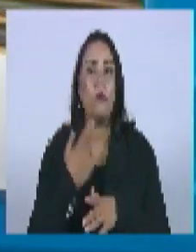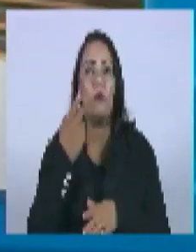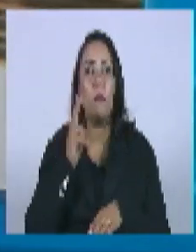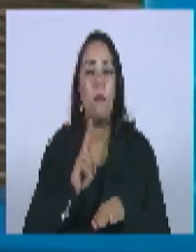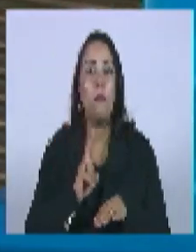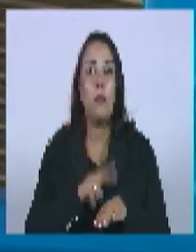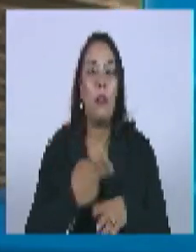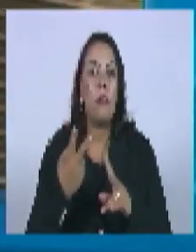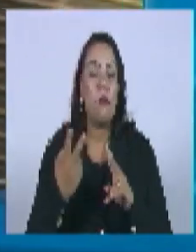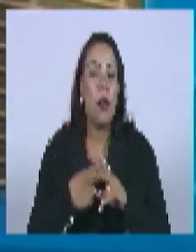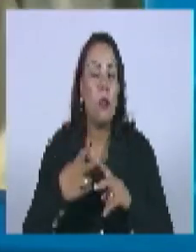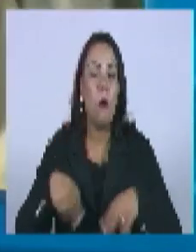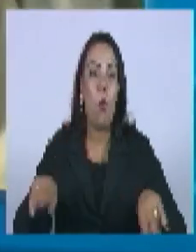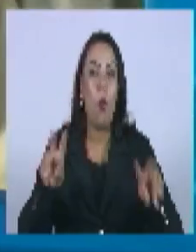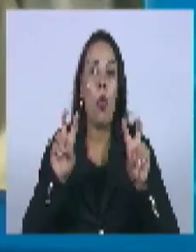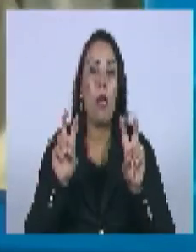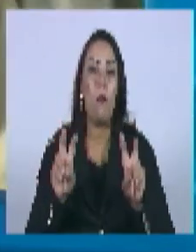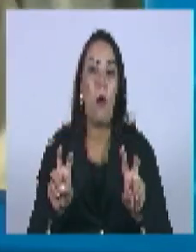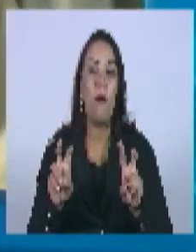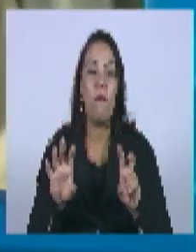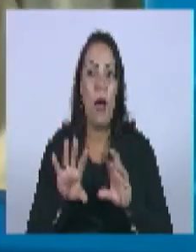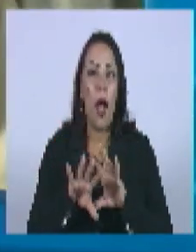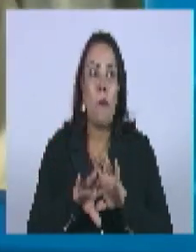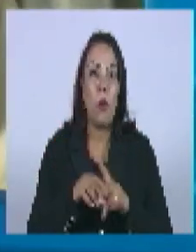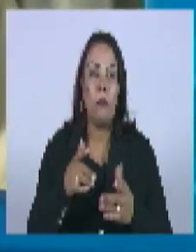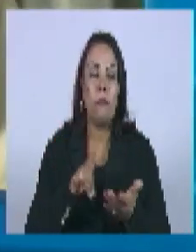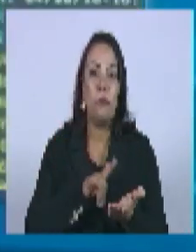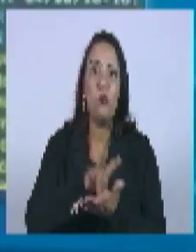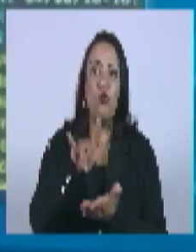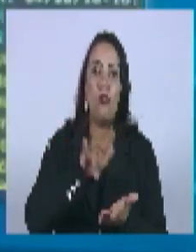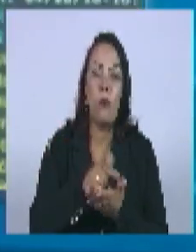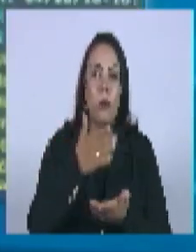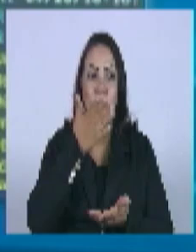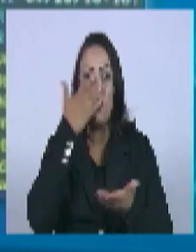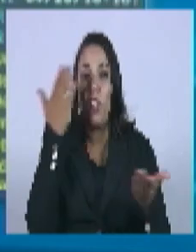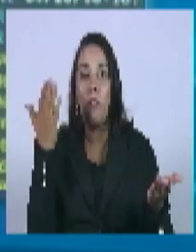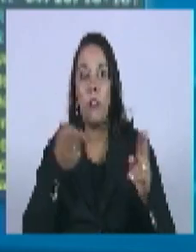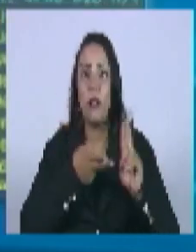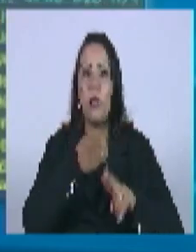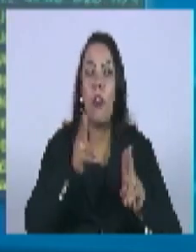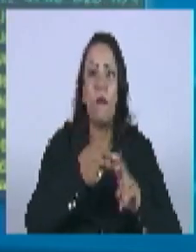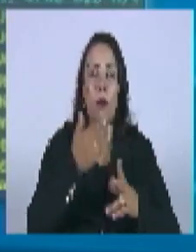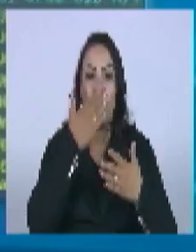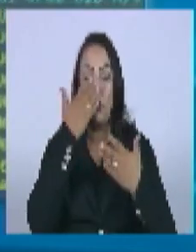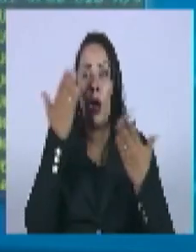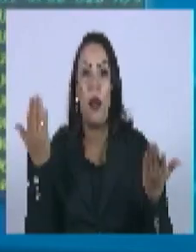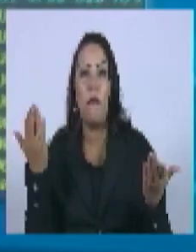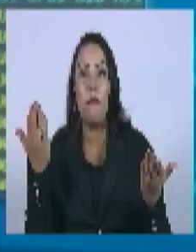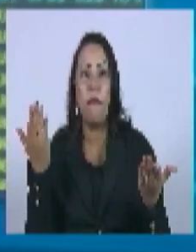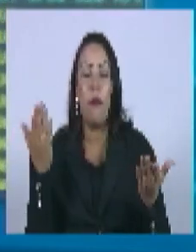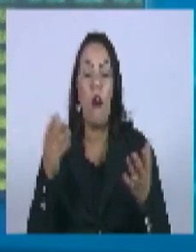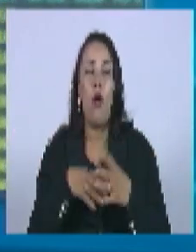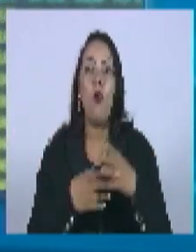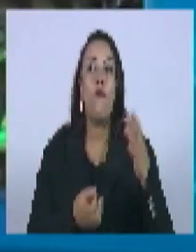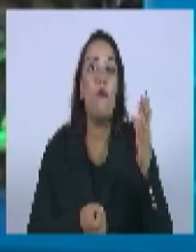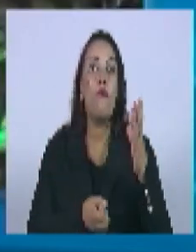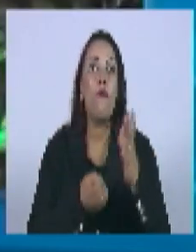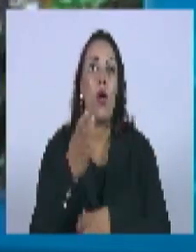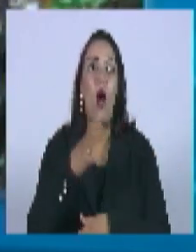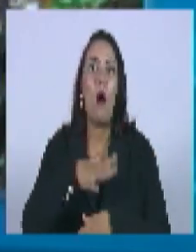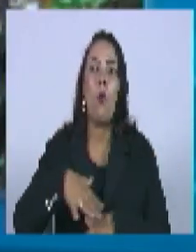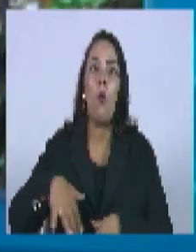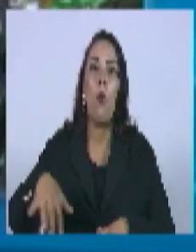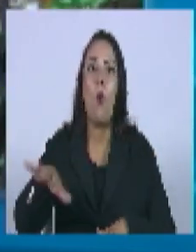تعطل مصالح الناس لا ناس عارفه تسافر ولا عارفه تروح ولا عارفه تيجي فجاه تشعر ان كل